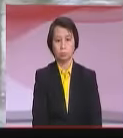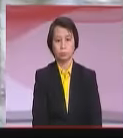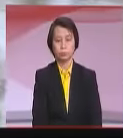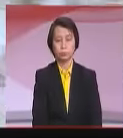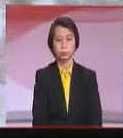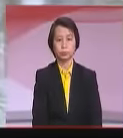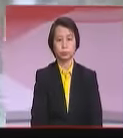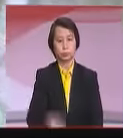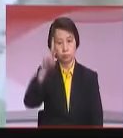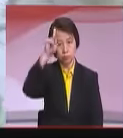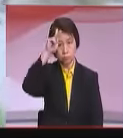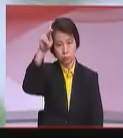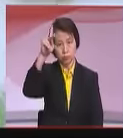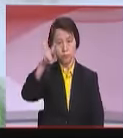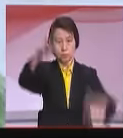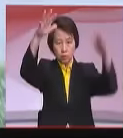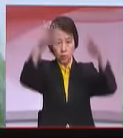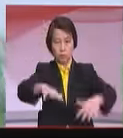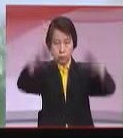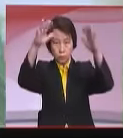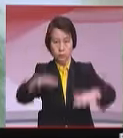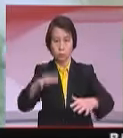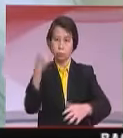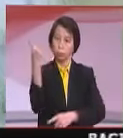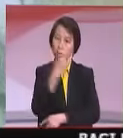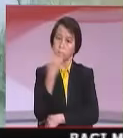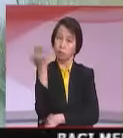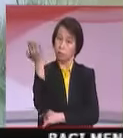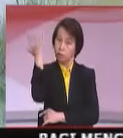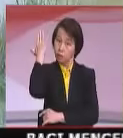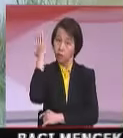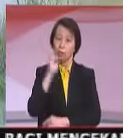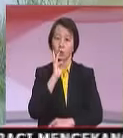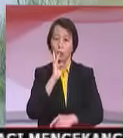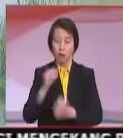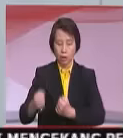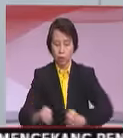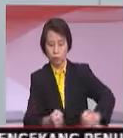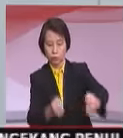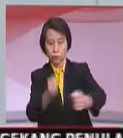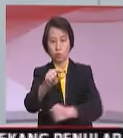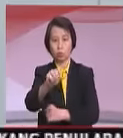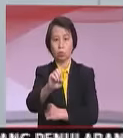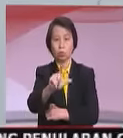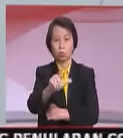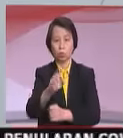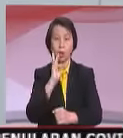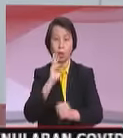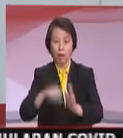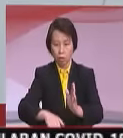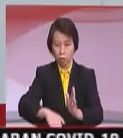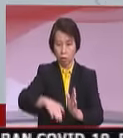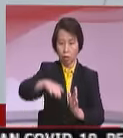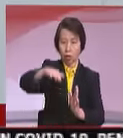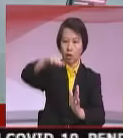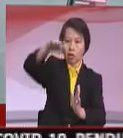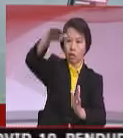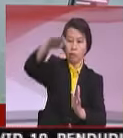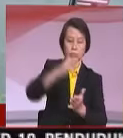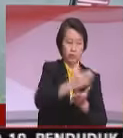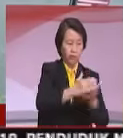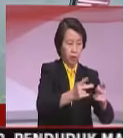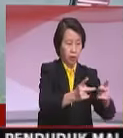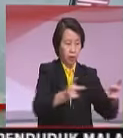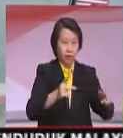Sementara itu di Kelantan, hujan lebat sejak kemarin menyebabkan paras air di Sungai Golok naik mendadak mengakibatkan beberapa